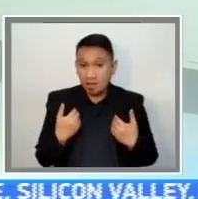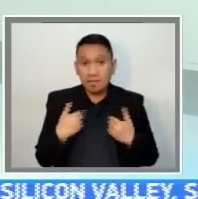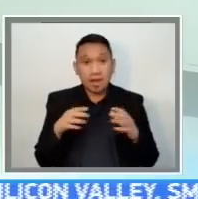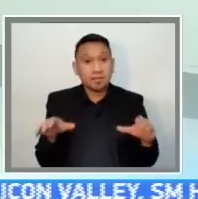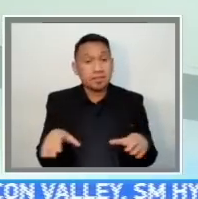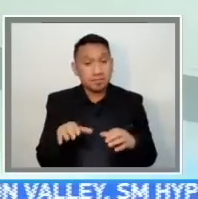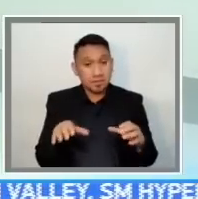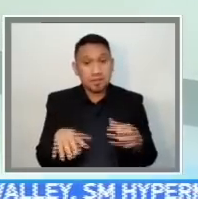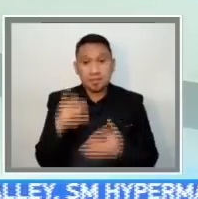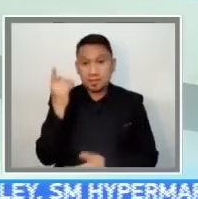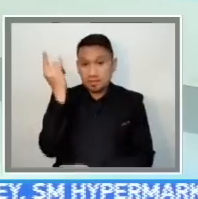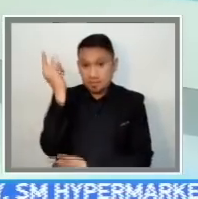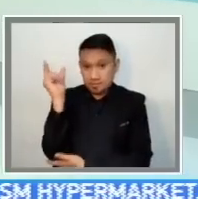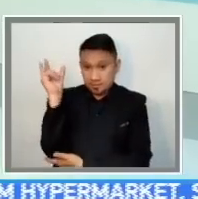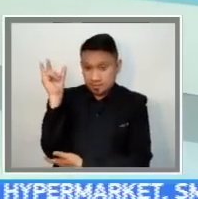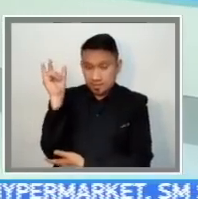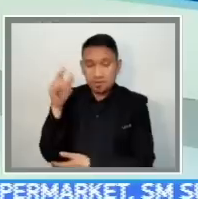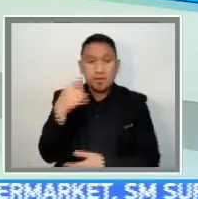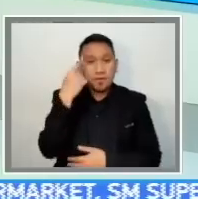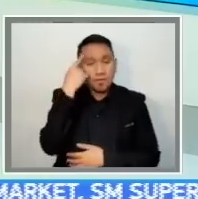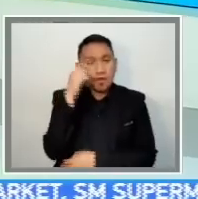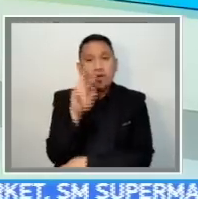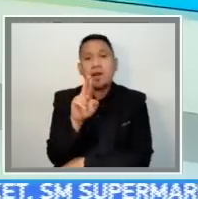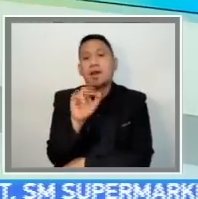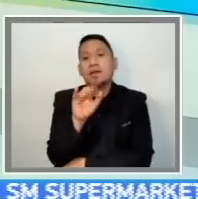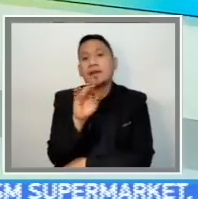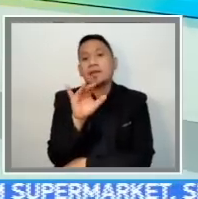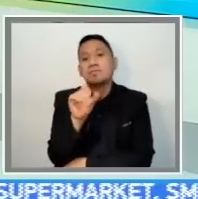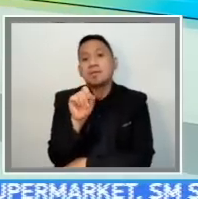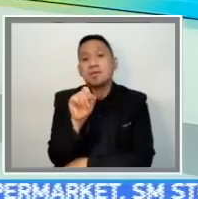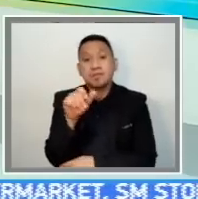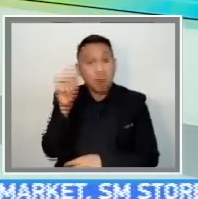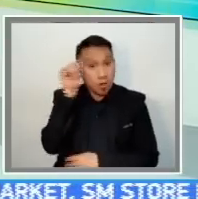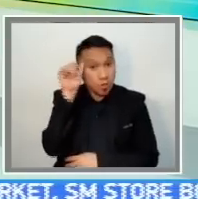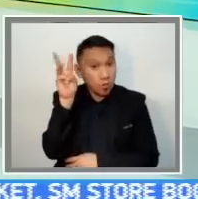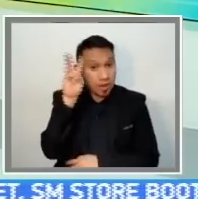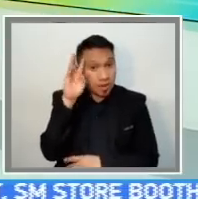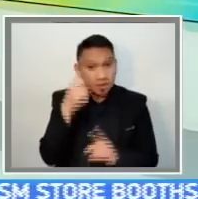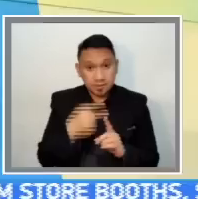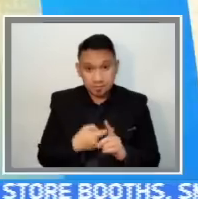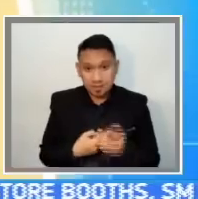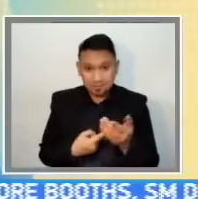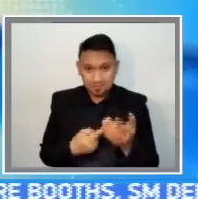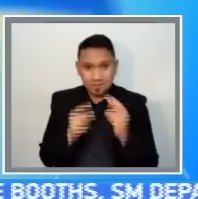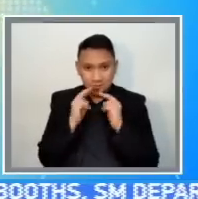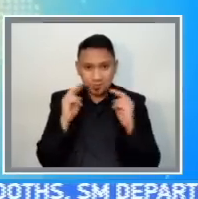po sa Rabies Awareness Month. At may ulat on the spot si Tina Panganiban Perez. Tina!